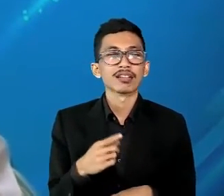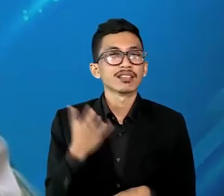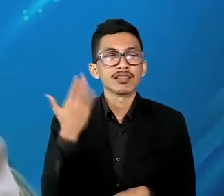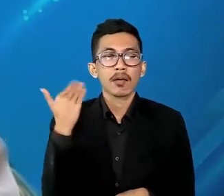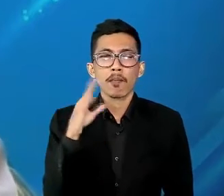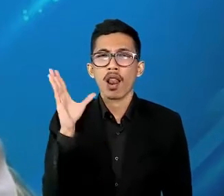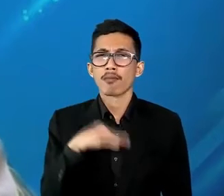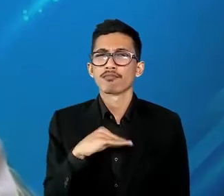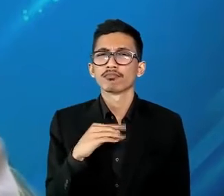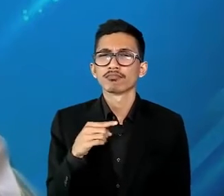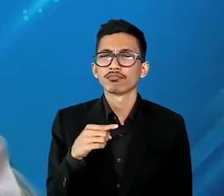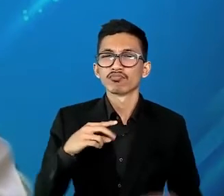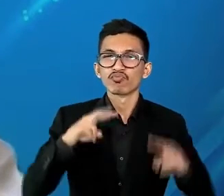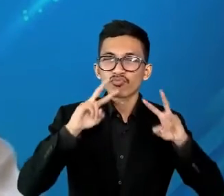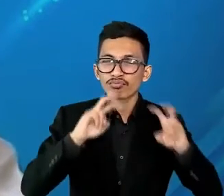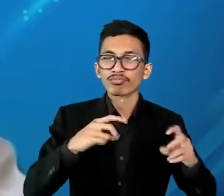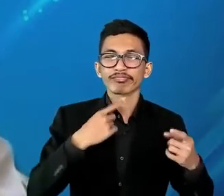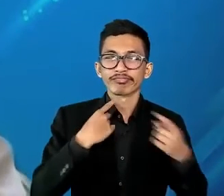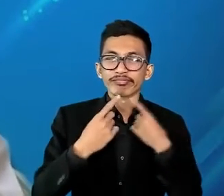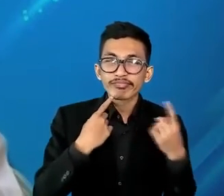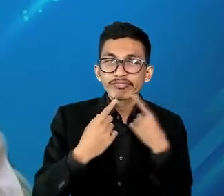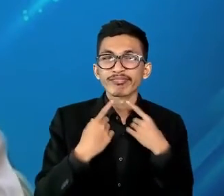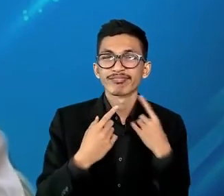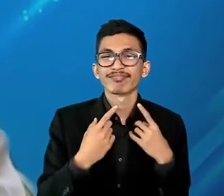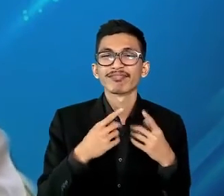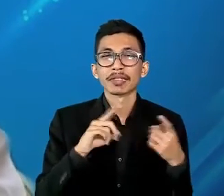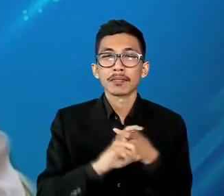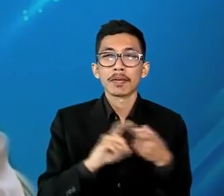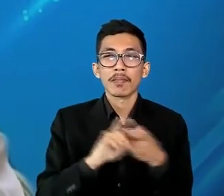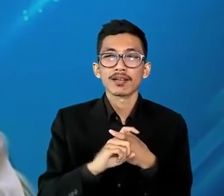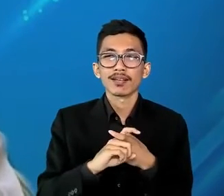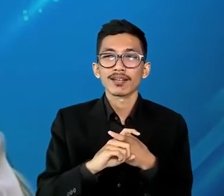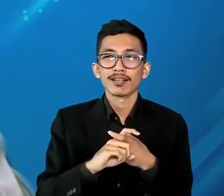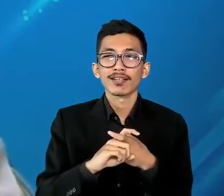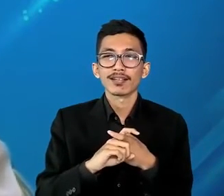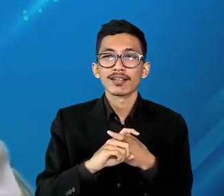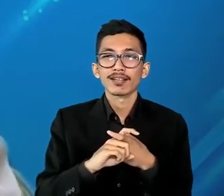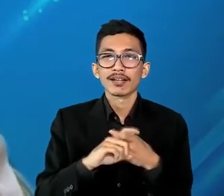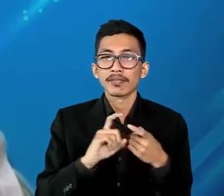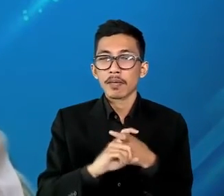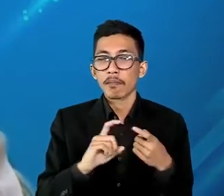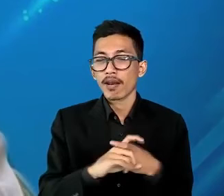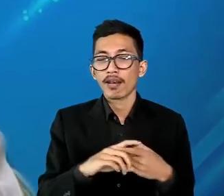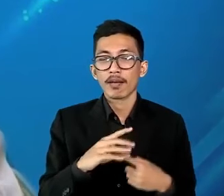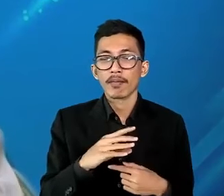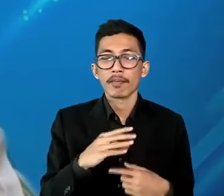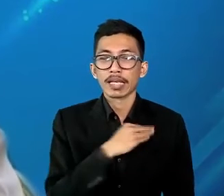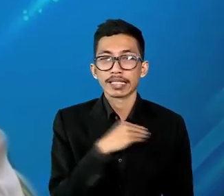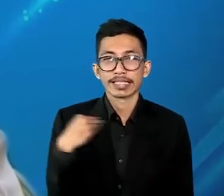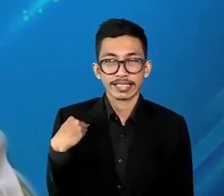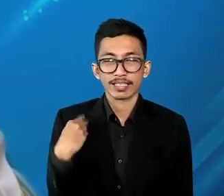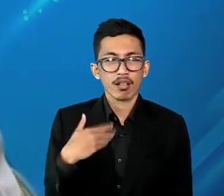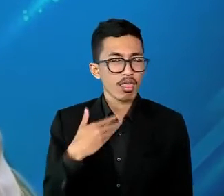kita melakukan bincang-bincang dengan teman-teman pengelola, teman-teman medis ya.